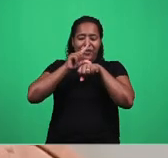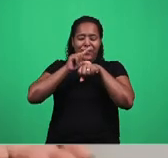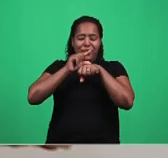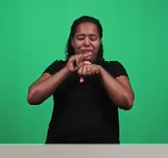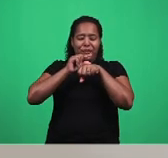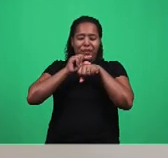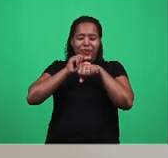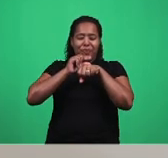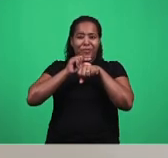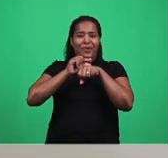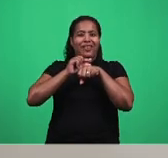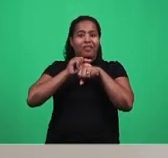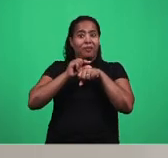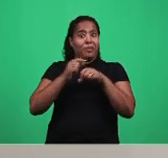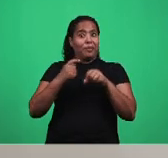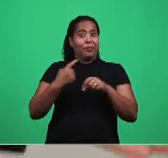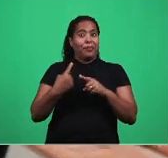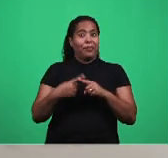pourquoi.